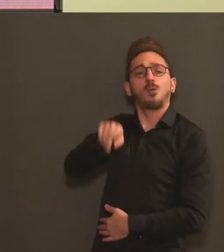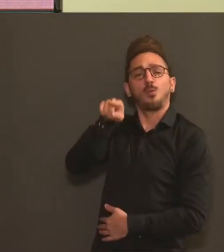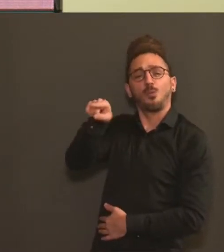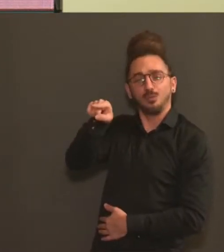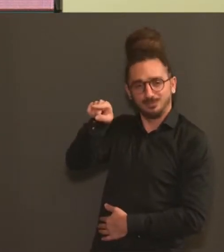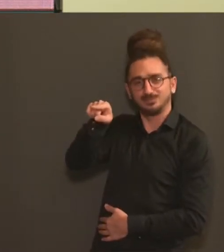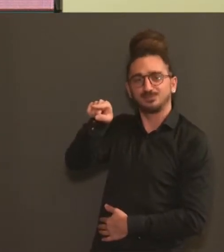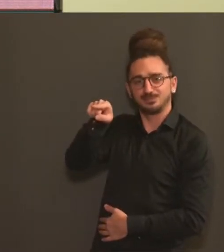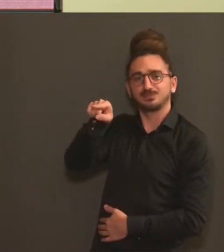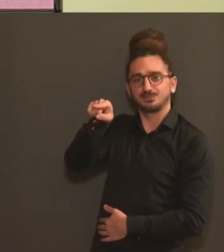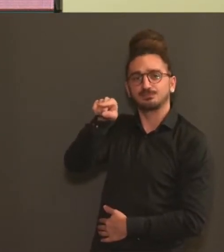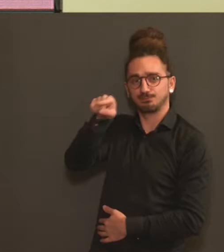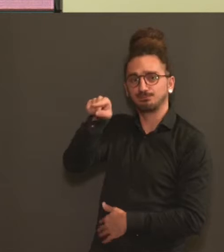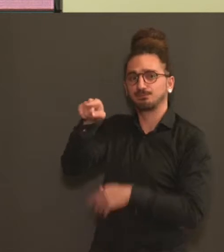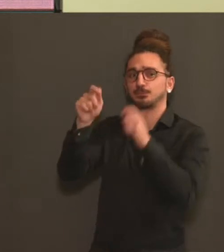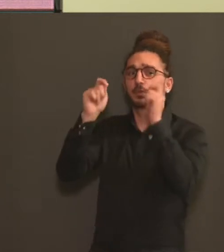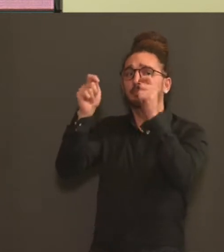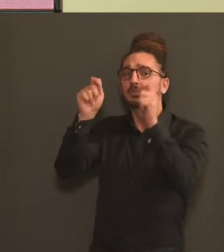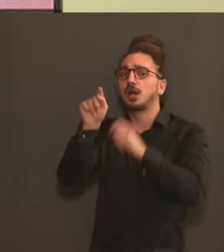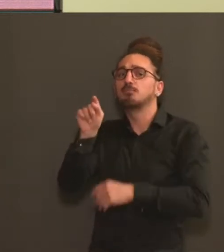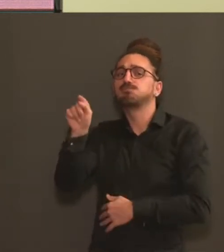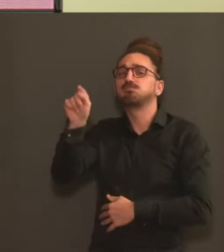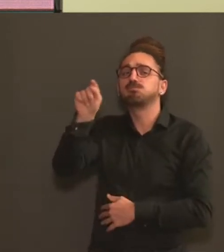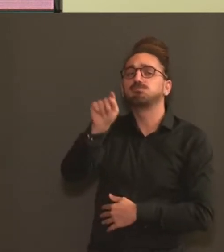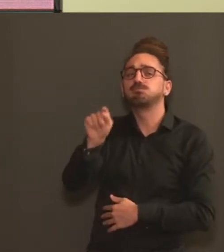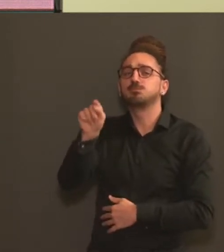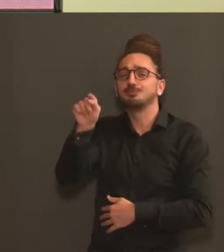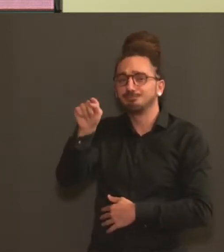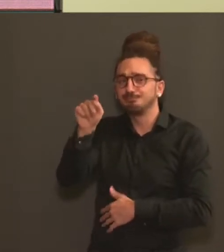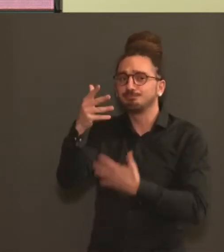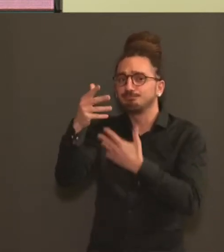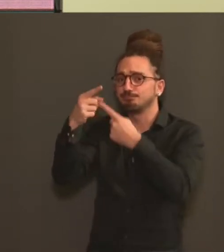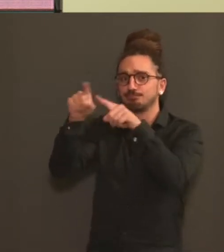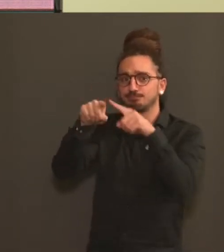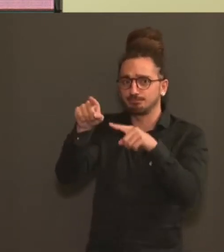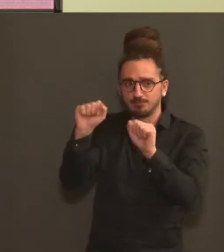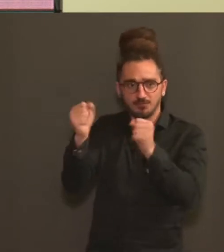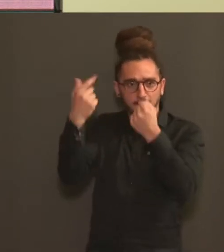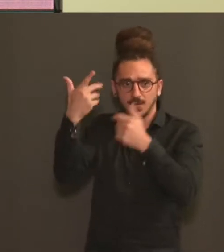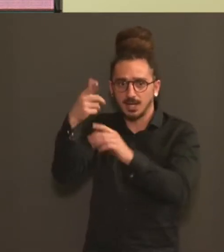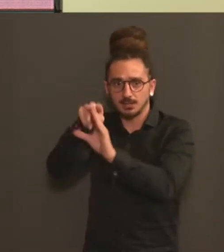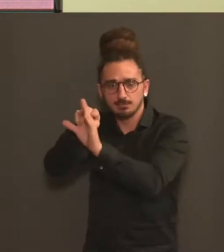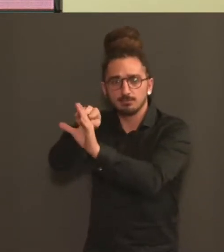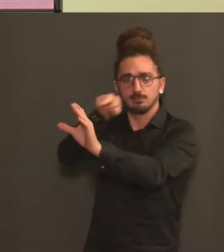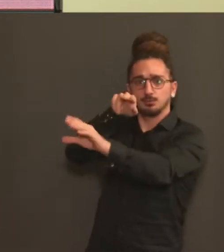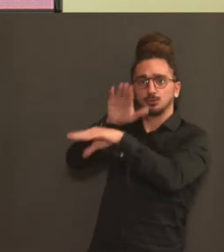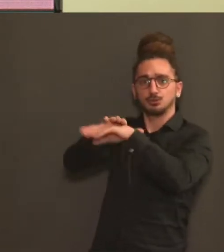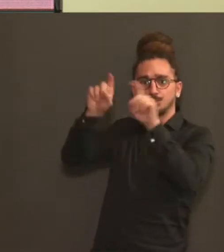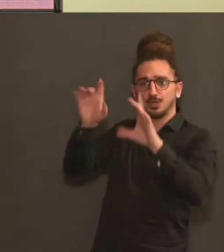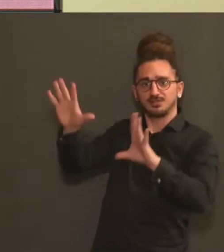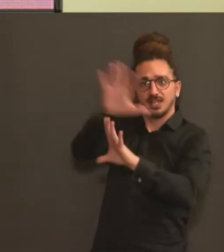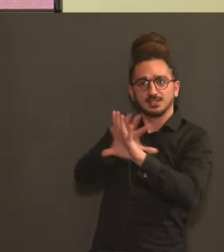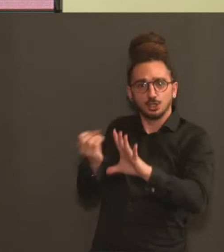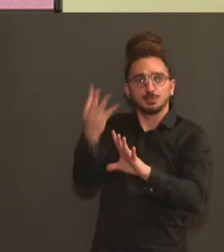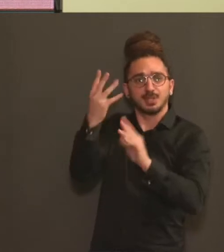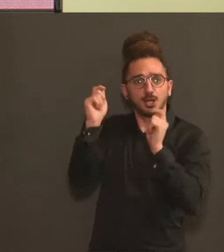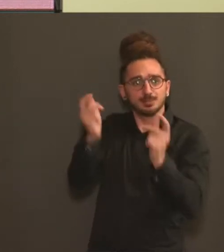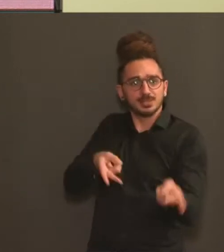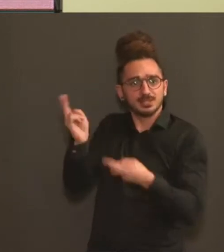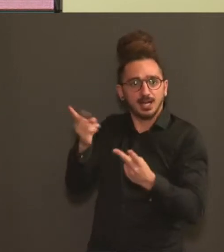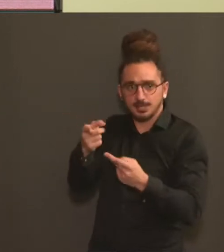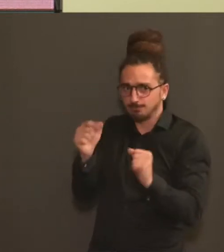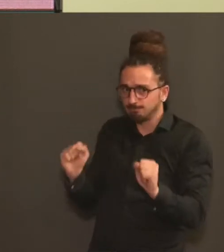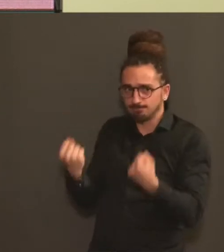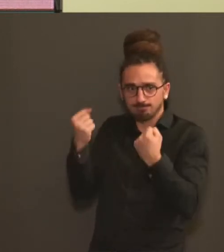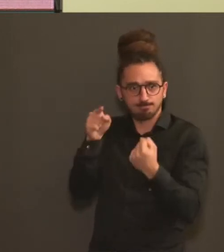de donner un taux provincial par rapport aux hospitalisations. Il faut savoir que le taux par rapport